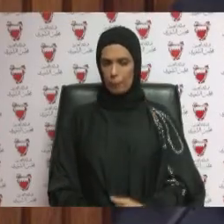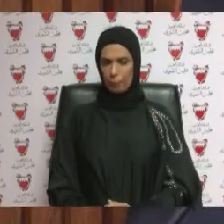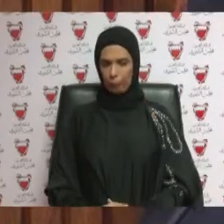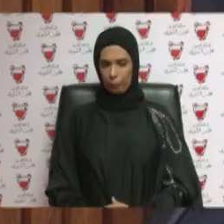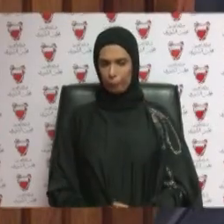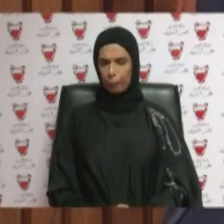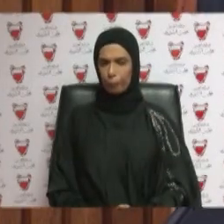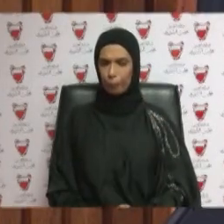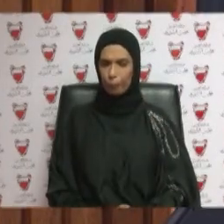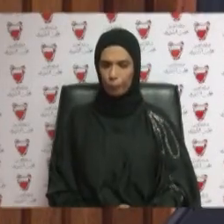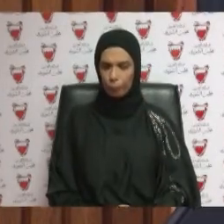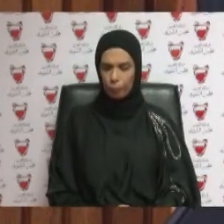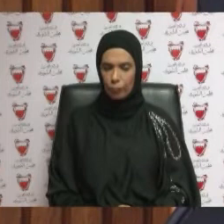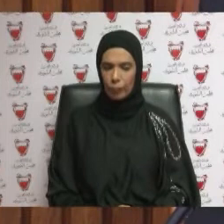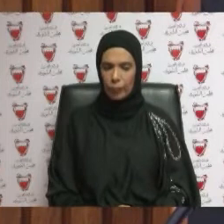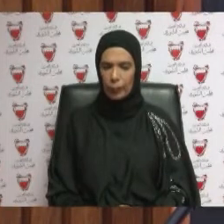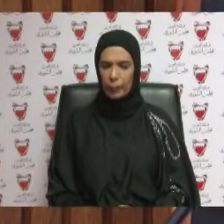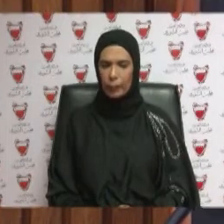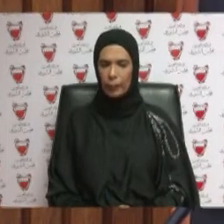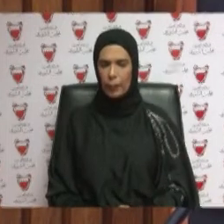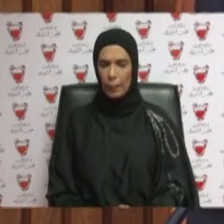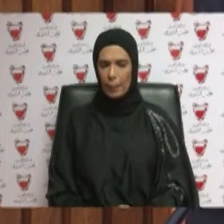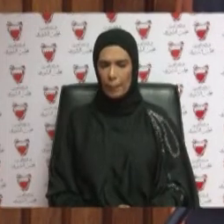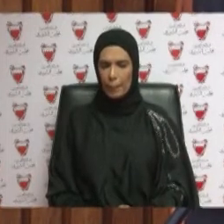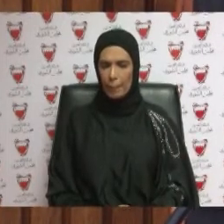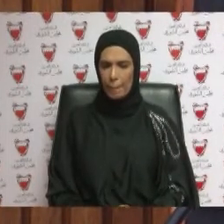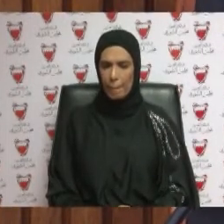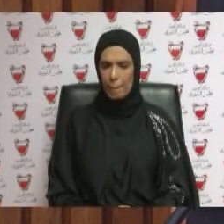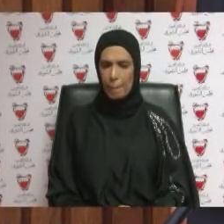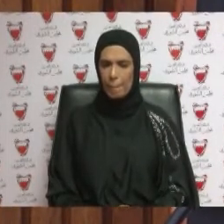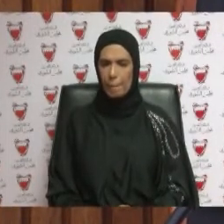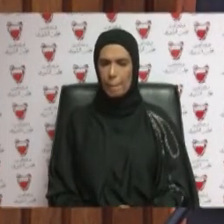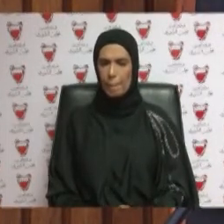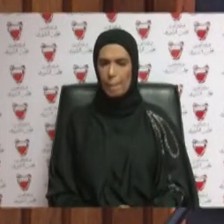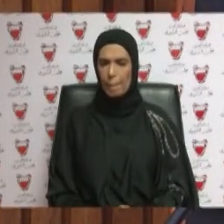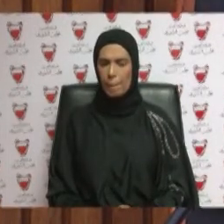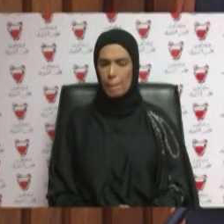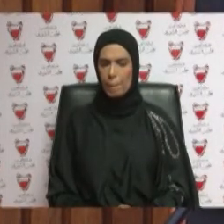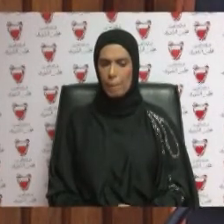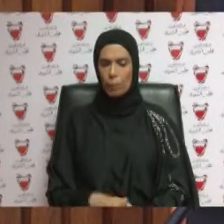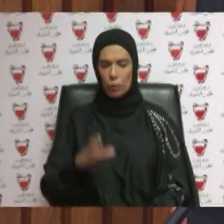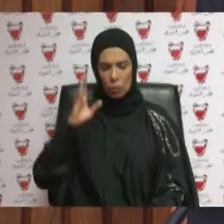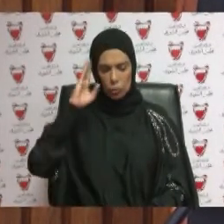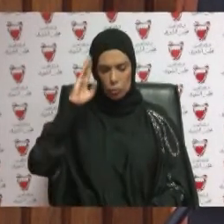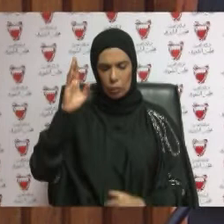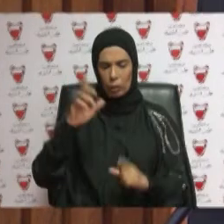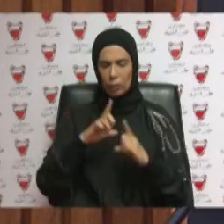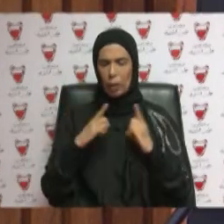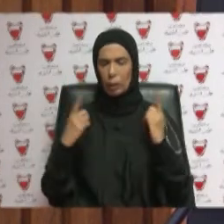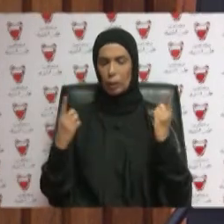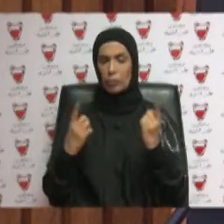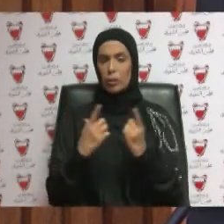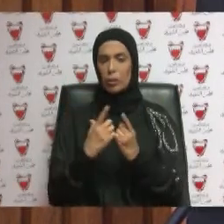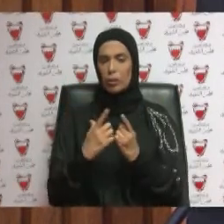تفضل. شكرا مع الرئيس، وشكرا موصول إلى لجنة المرافق العامة والبيئة على التقرير الوافي